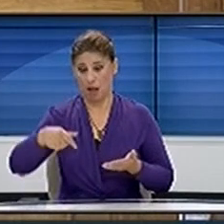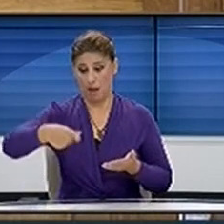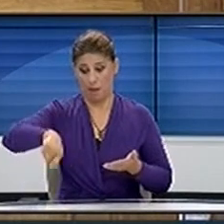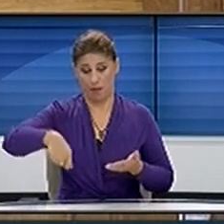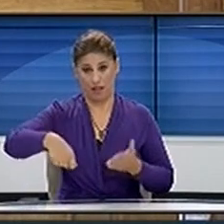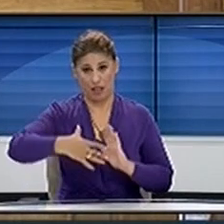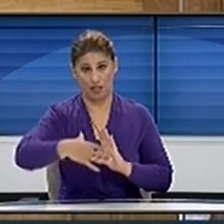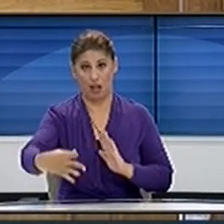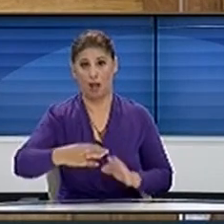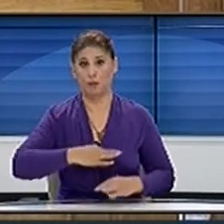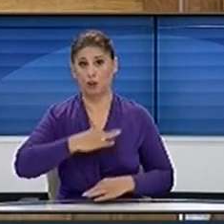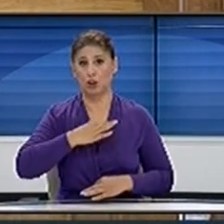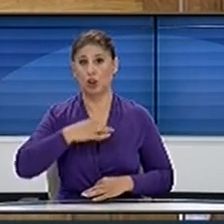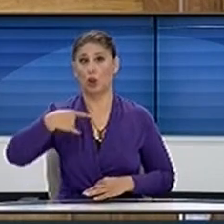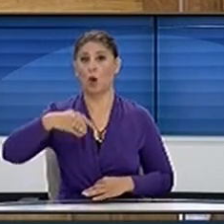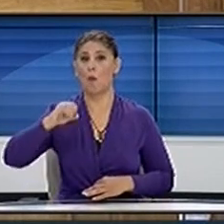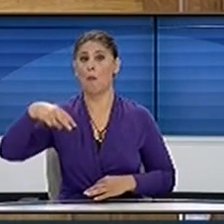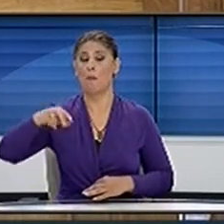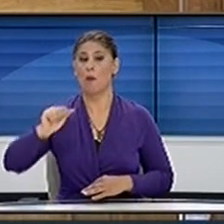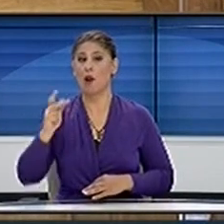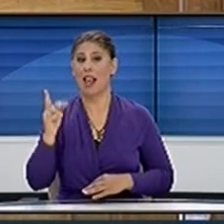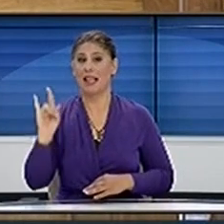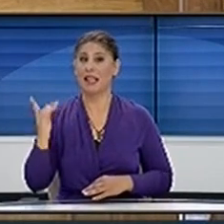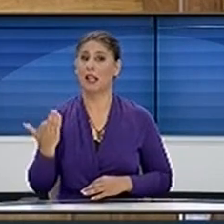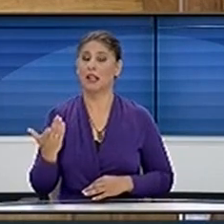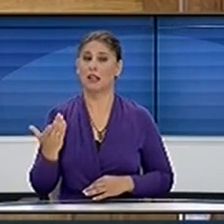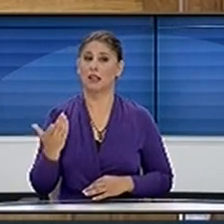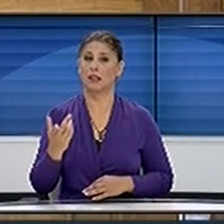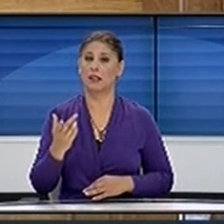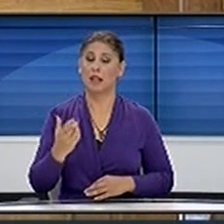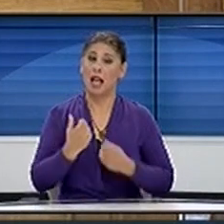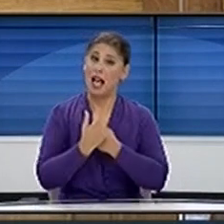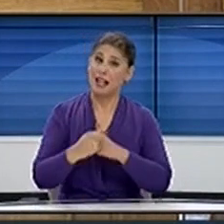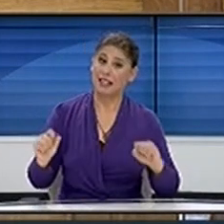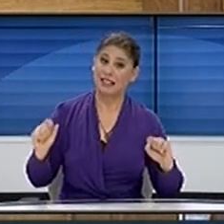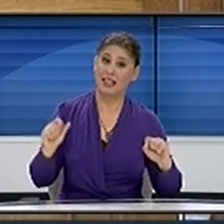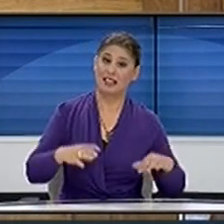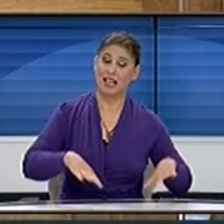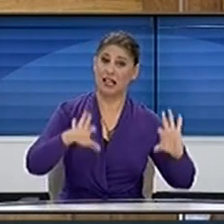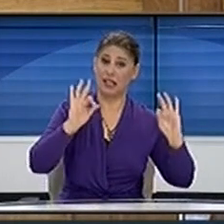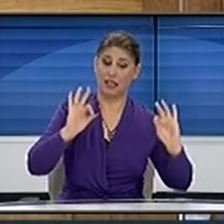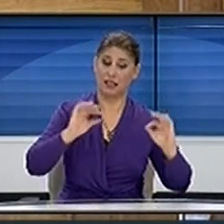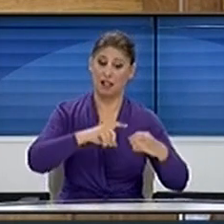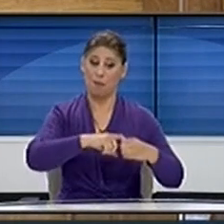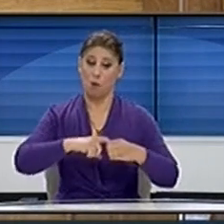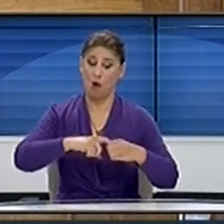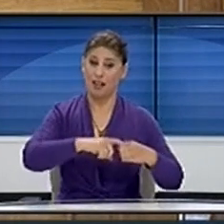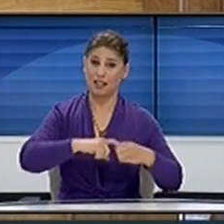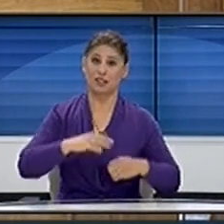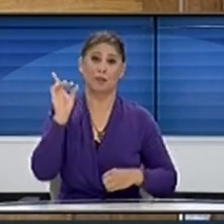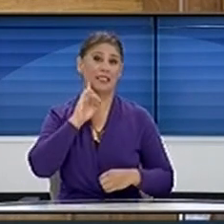δικαστές διορισμένους από τον κύριο Πολάκη, στη σκιά του κύριου Παγγελόπουλου, ανεξάρτητες αρχές εξαρτημένες από την κυρία